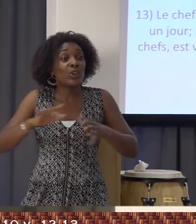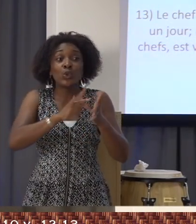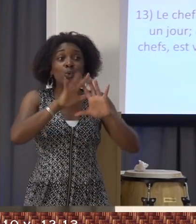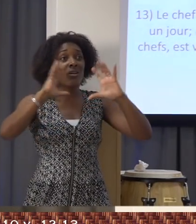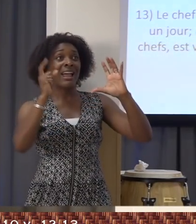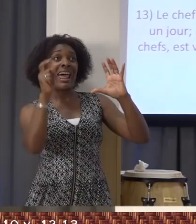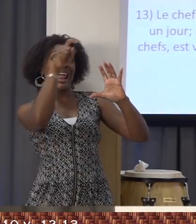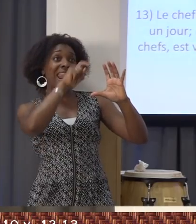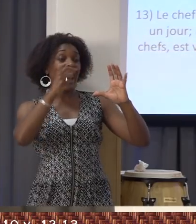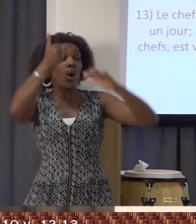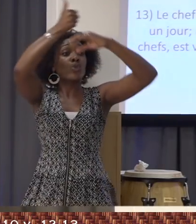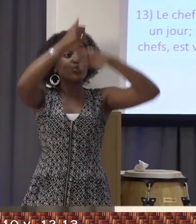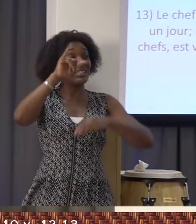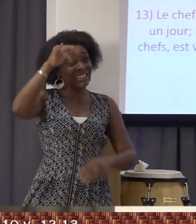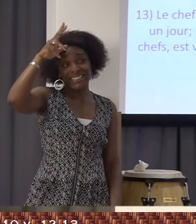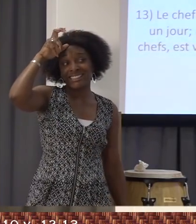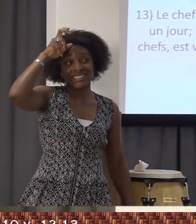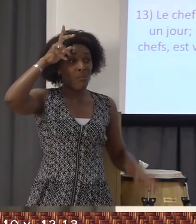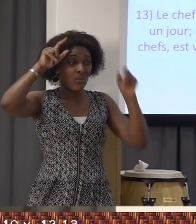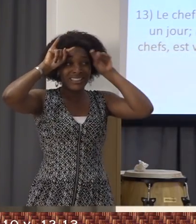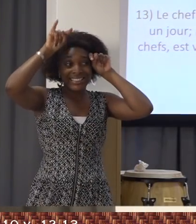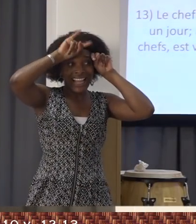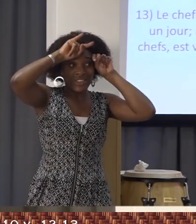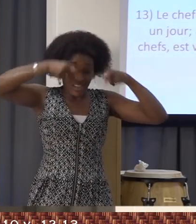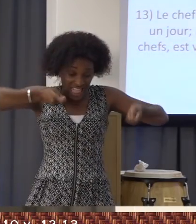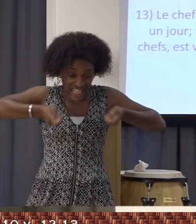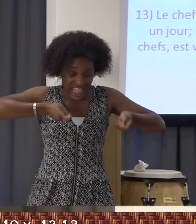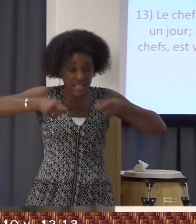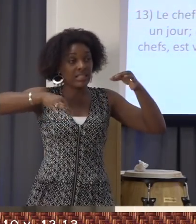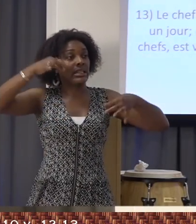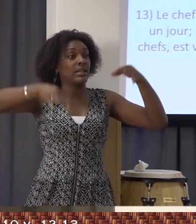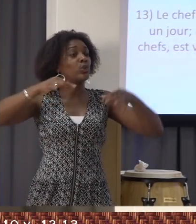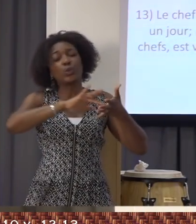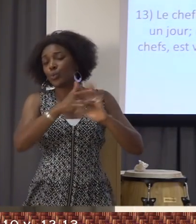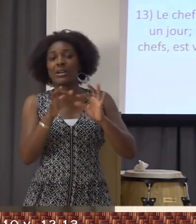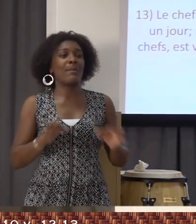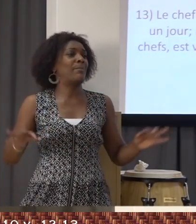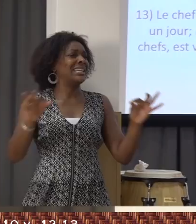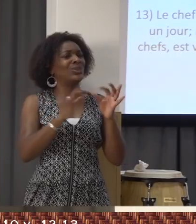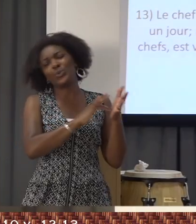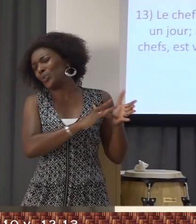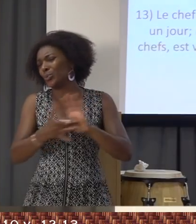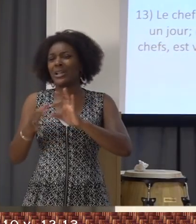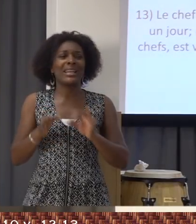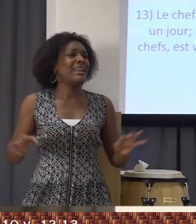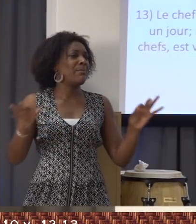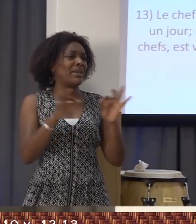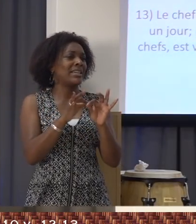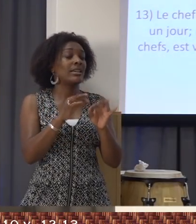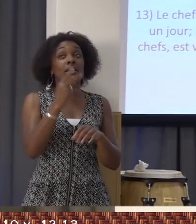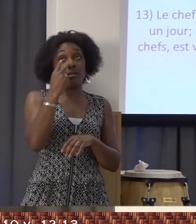des puissances des ténèbres. Toutes les nations, y compris les